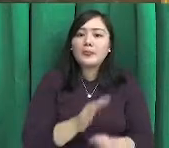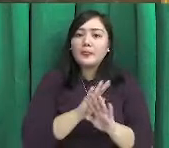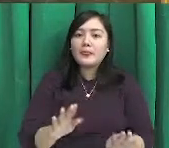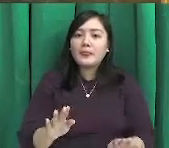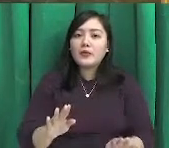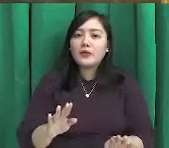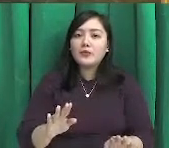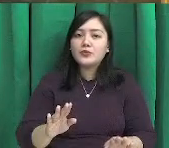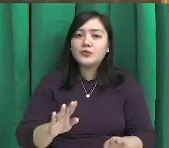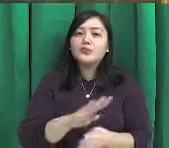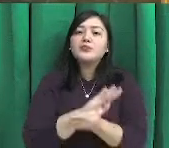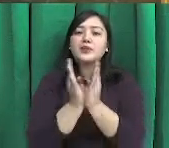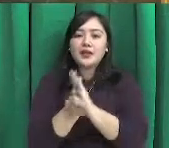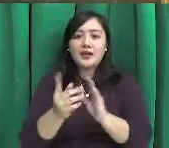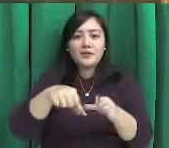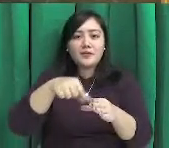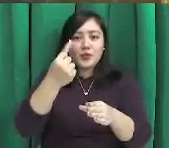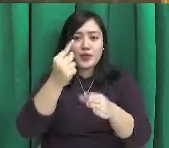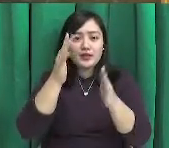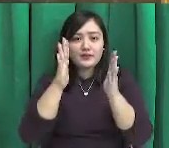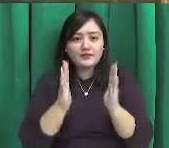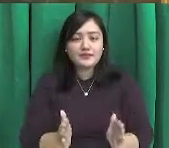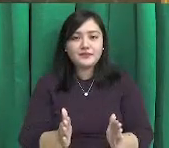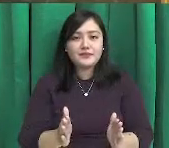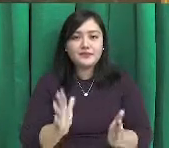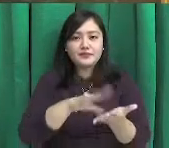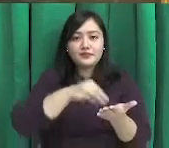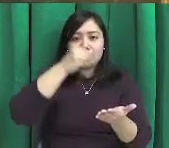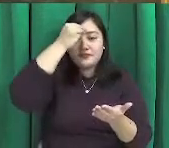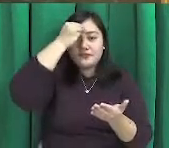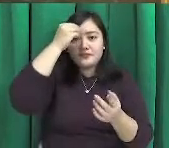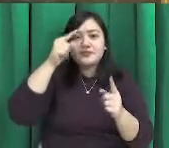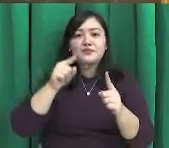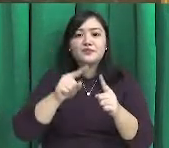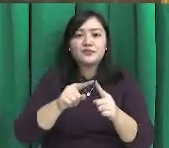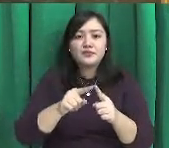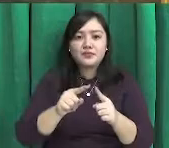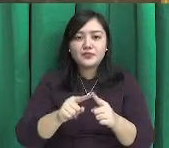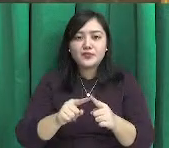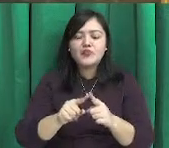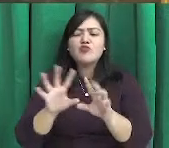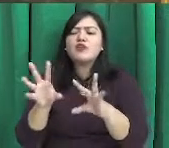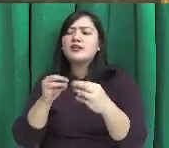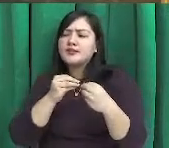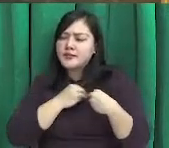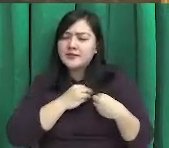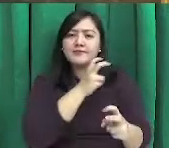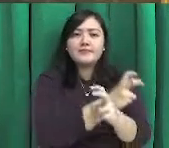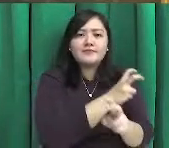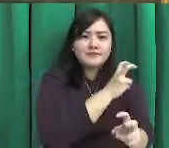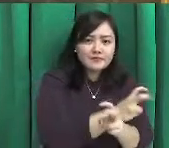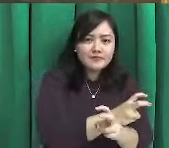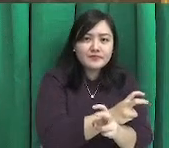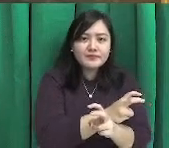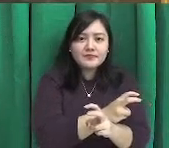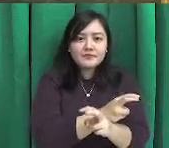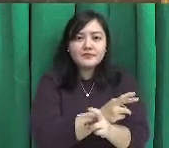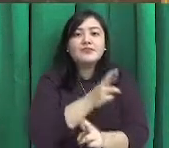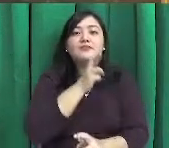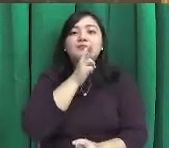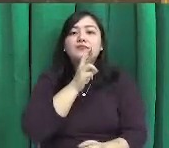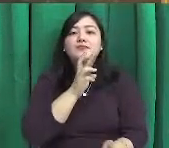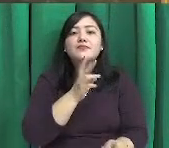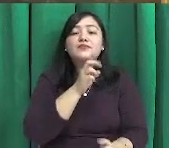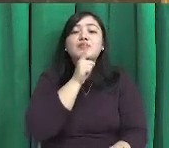quitter. Yeah. Amen. All right. Amen. Learn to face the hardships, the reality of life, and